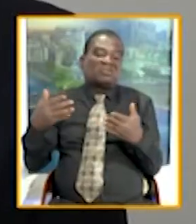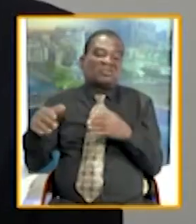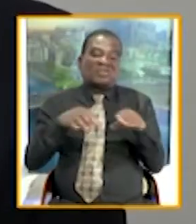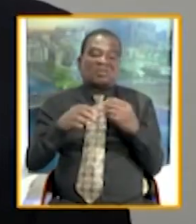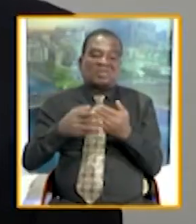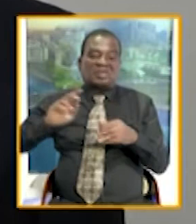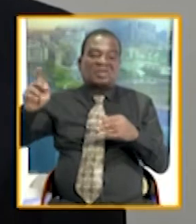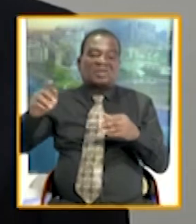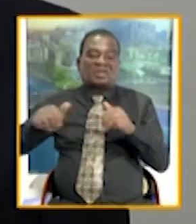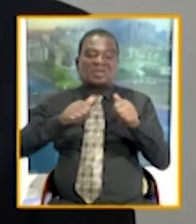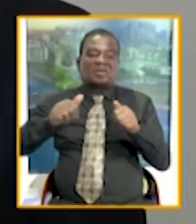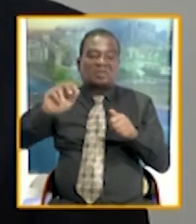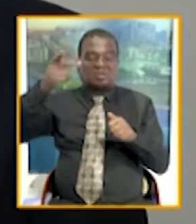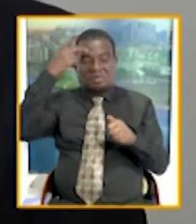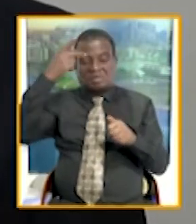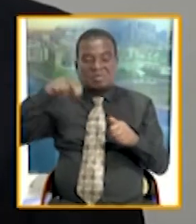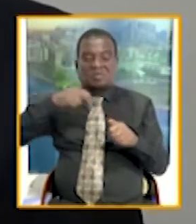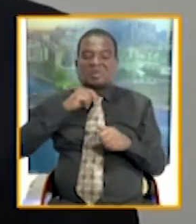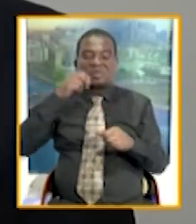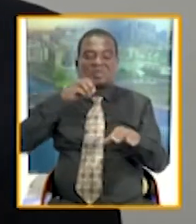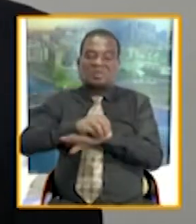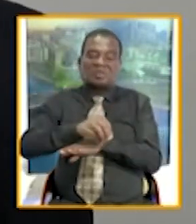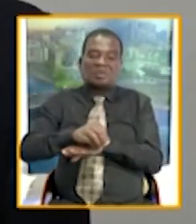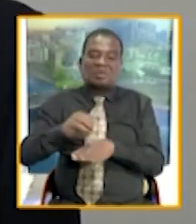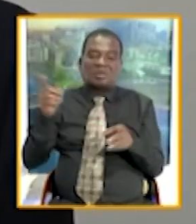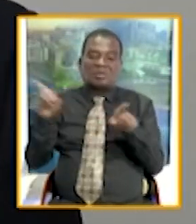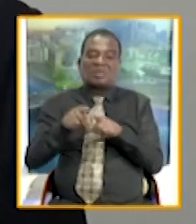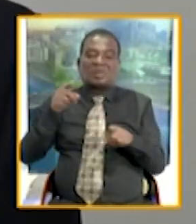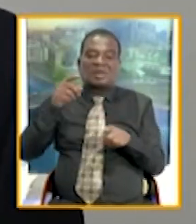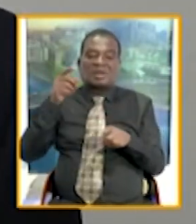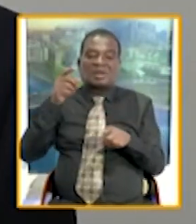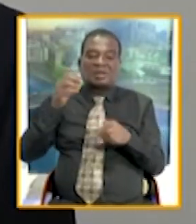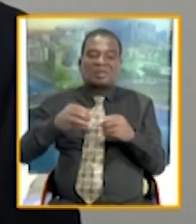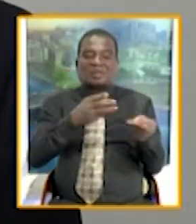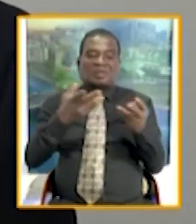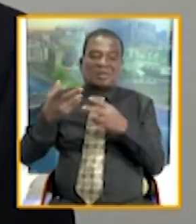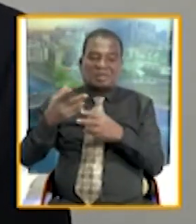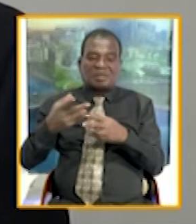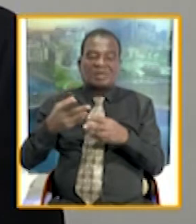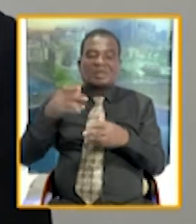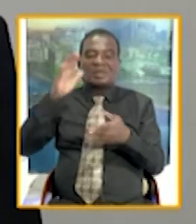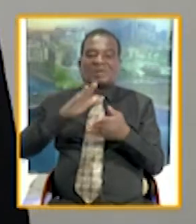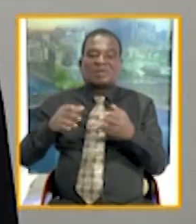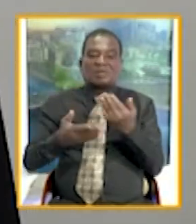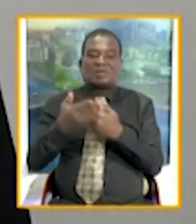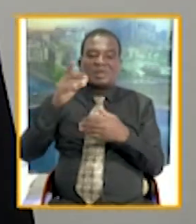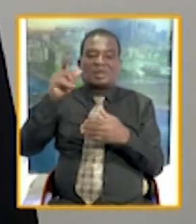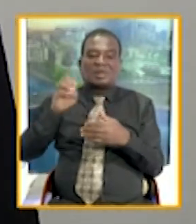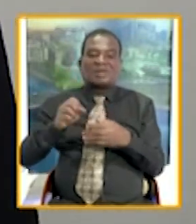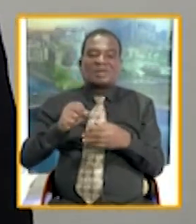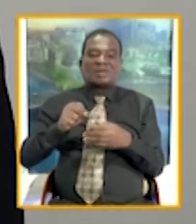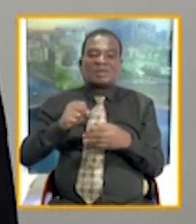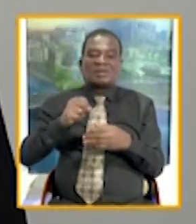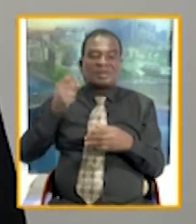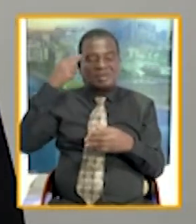des acteurs politiques au cours des meetings? Nous ne sommes pas du tout obligés. Même quand si nous devons les rapporter, nous devons les atténuer par des